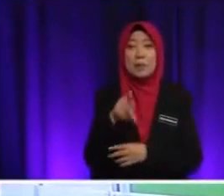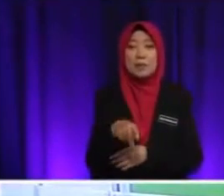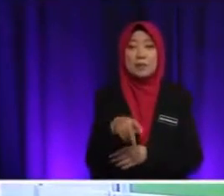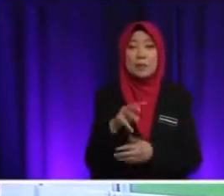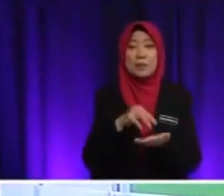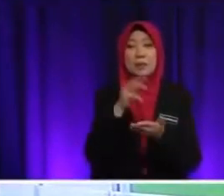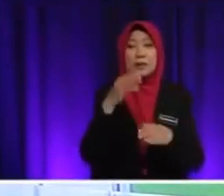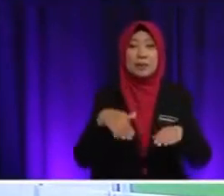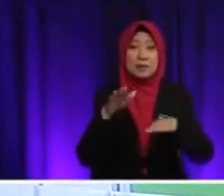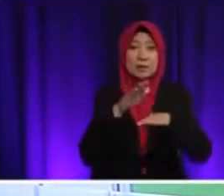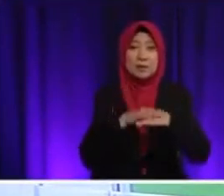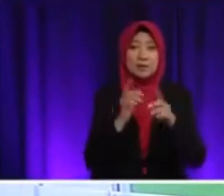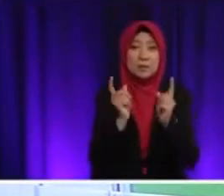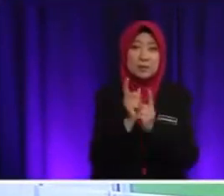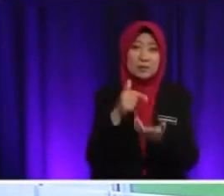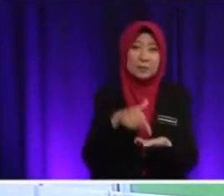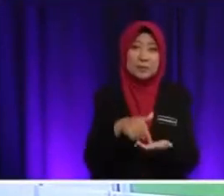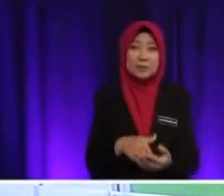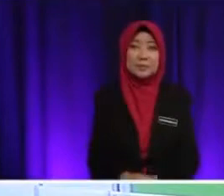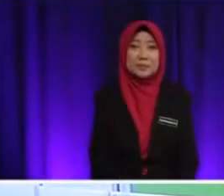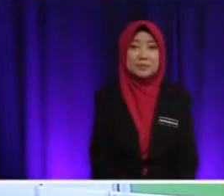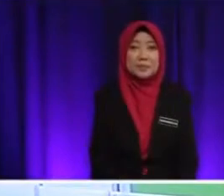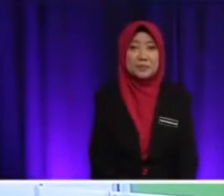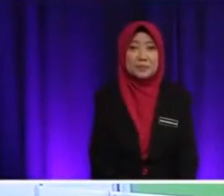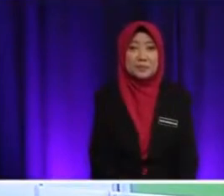slot Menengah Atas. Jumpa selepas ini.